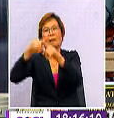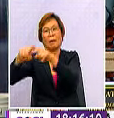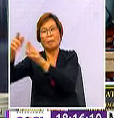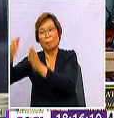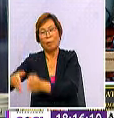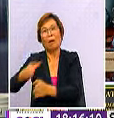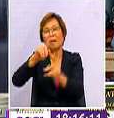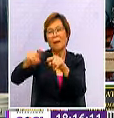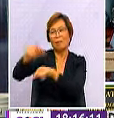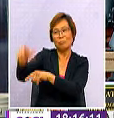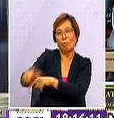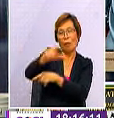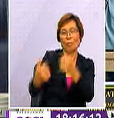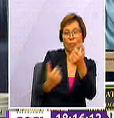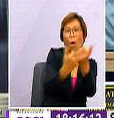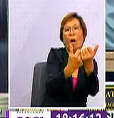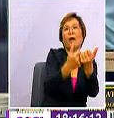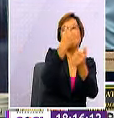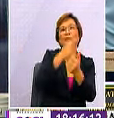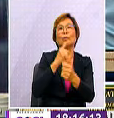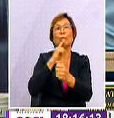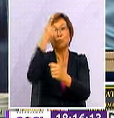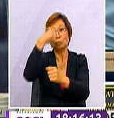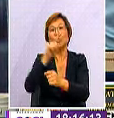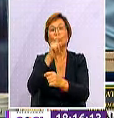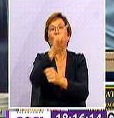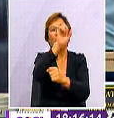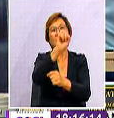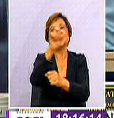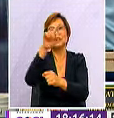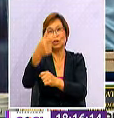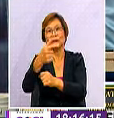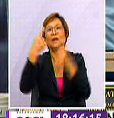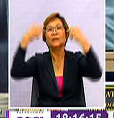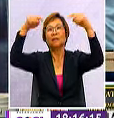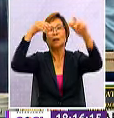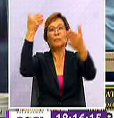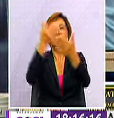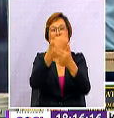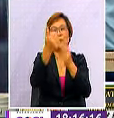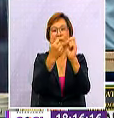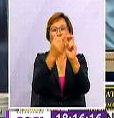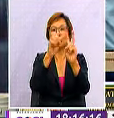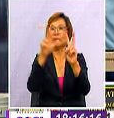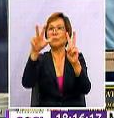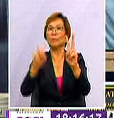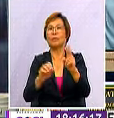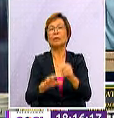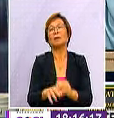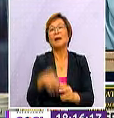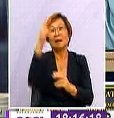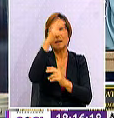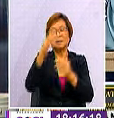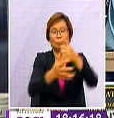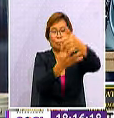pelbagai pihak dapat menyumbang dan terlibat dalam melengkapkan dan menentukan SDG tercapai menjelang 2030. Tambahan lagi, kerajaan